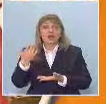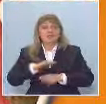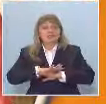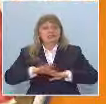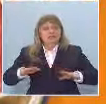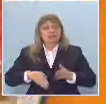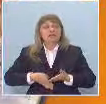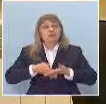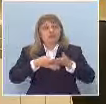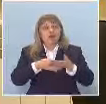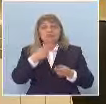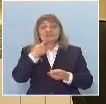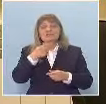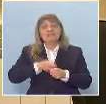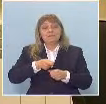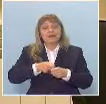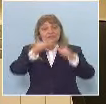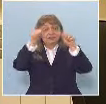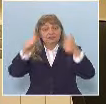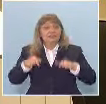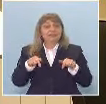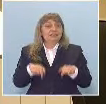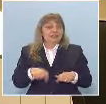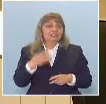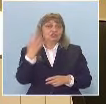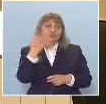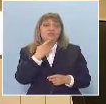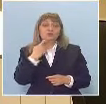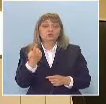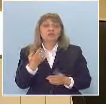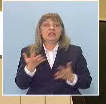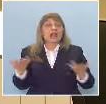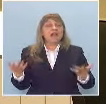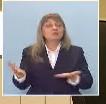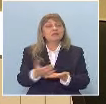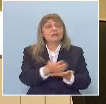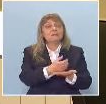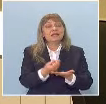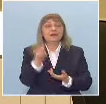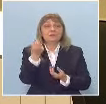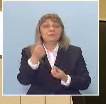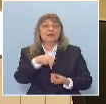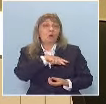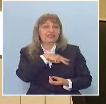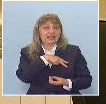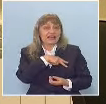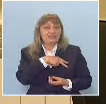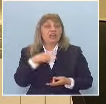за изграждането на монумента. Тези 4 години, както събирахме парички, нали, от наградите, решихме да ги дарим, тъй като